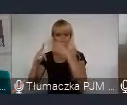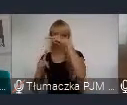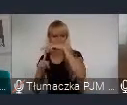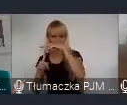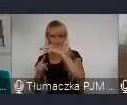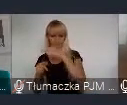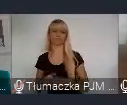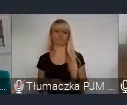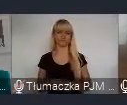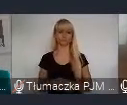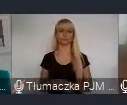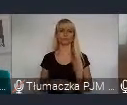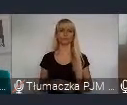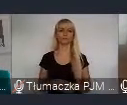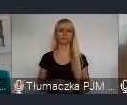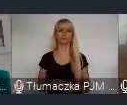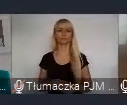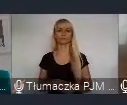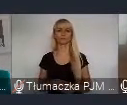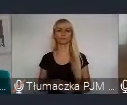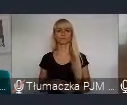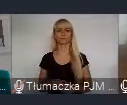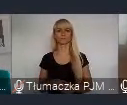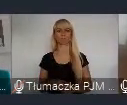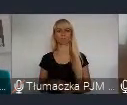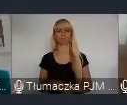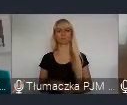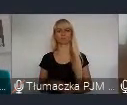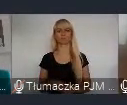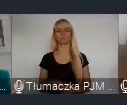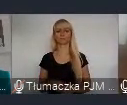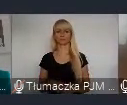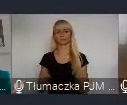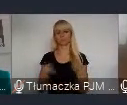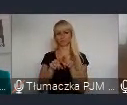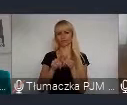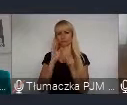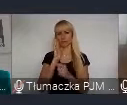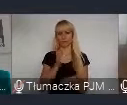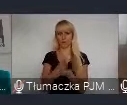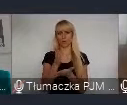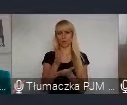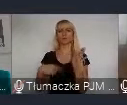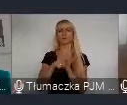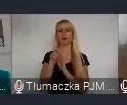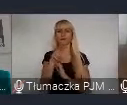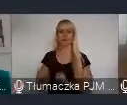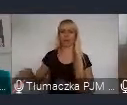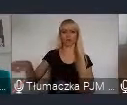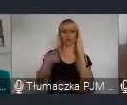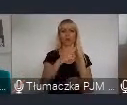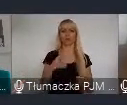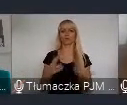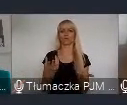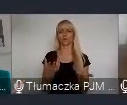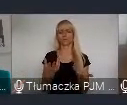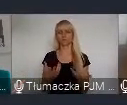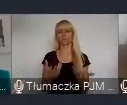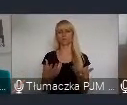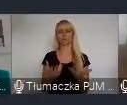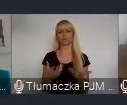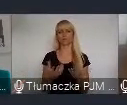kierowane na region przejściowy i na regiony przejściowe i lepiej rozwinięte. Ponadto w tym zakresie wsparciem będzie objęty